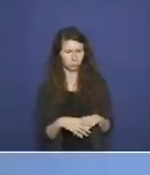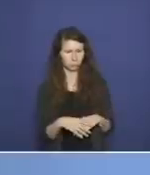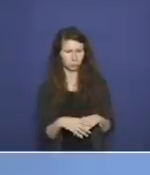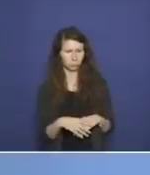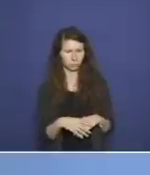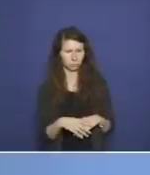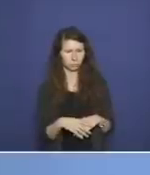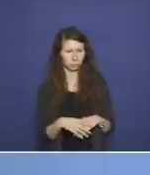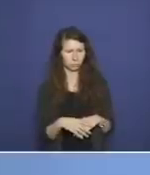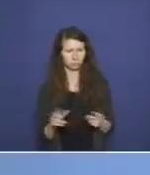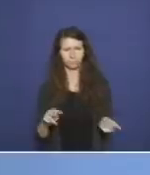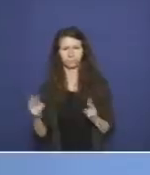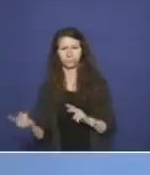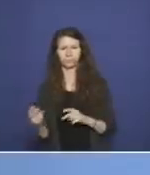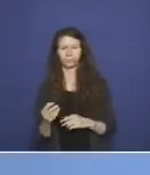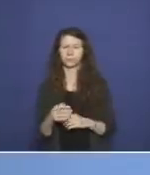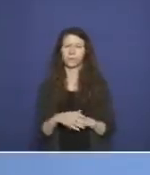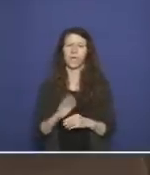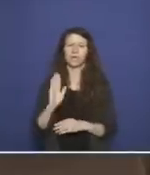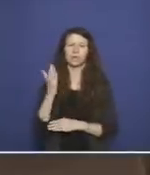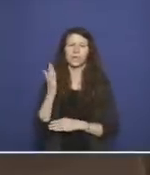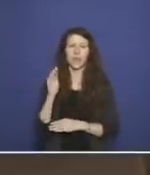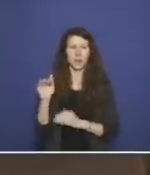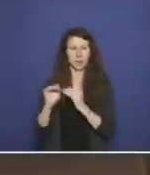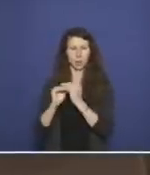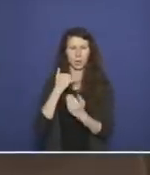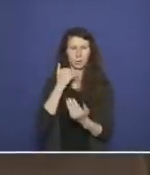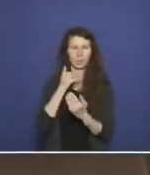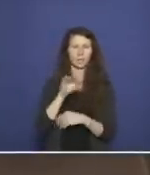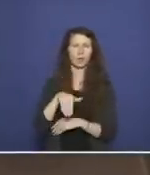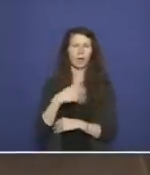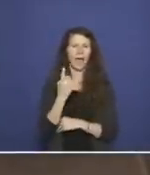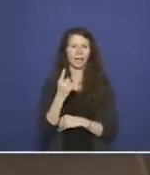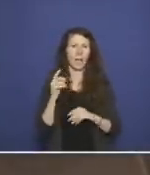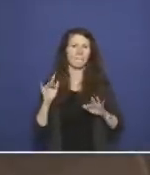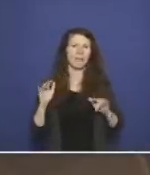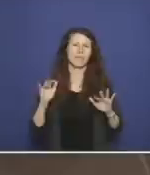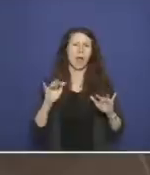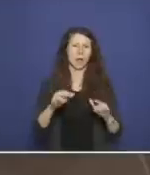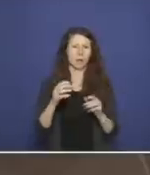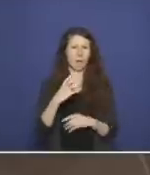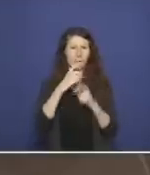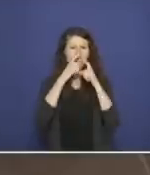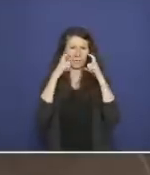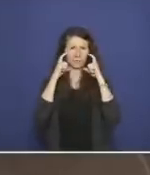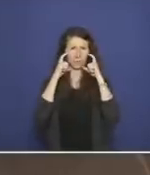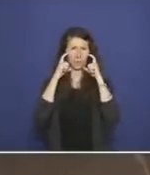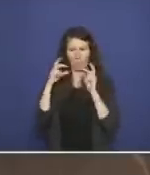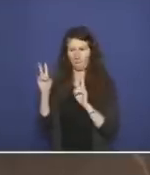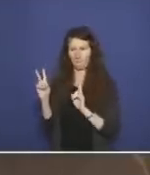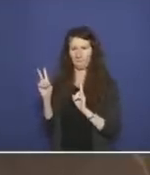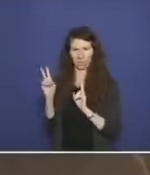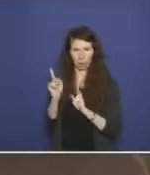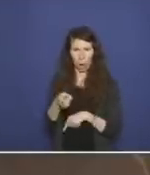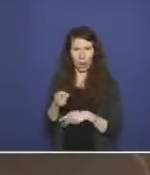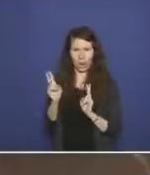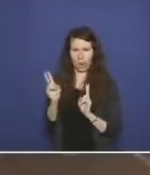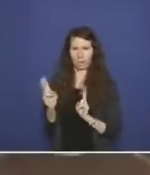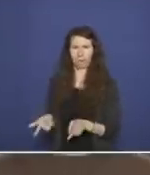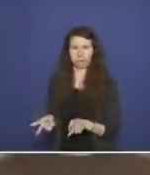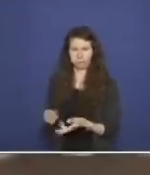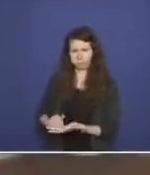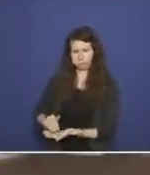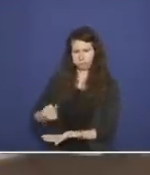Es gibt noch einen Bericht von den Kollegen des Spiegels, dass mehr als 1 Milliarde Masken eingelagert werden sollen. Können Sie dazu was